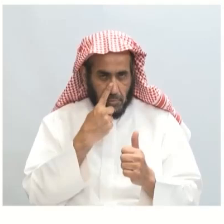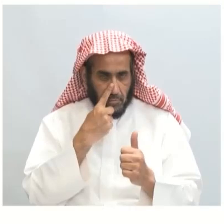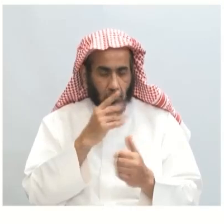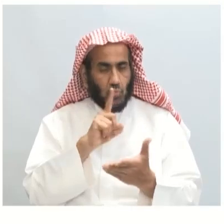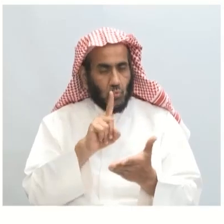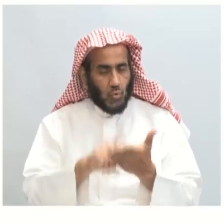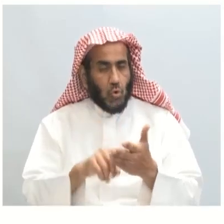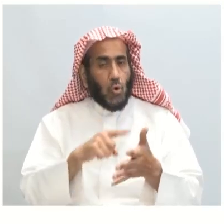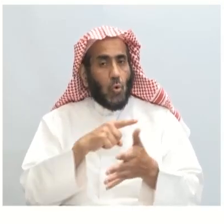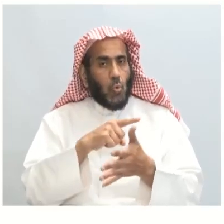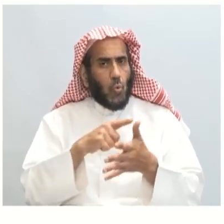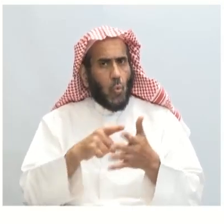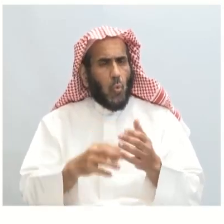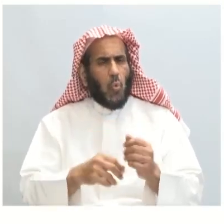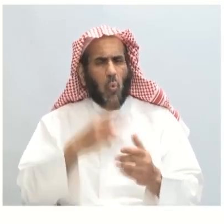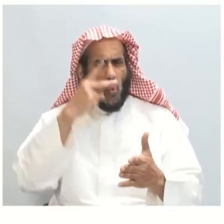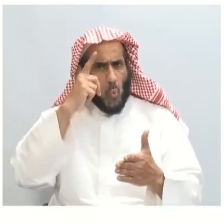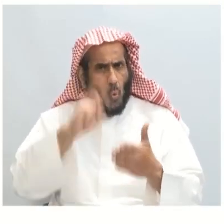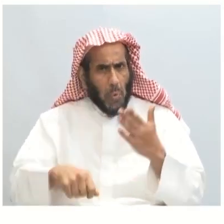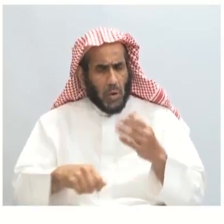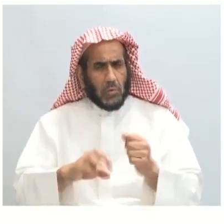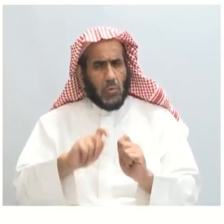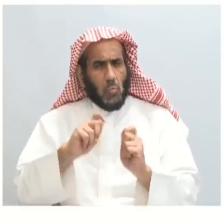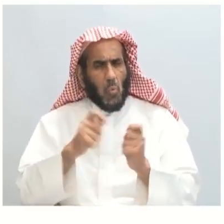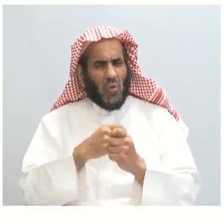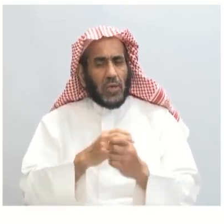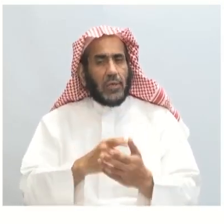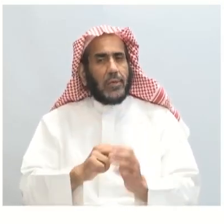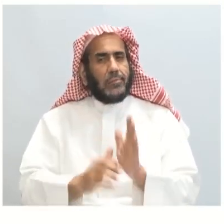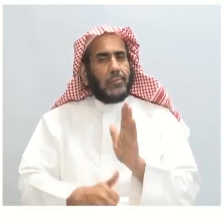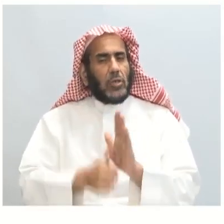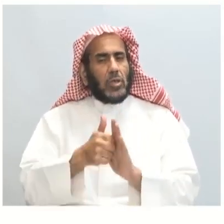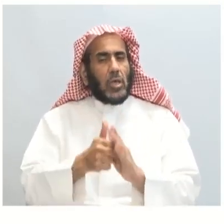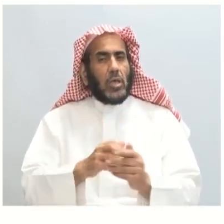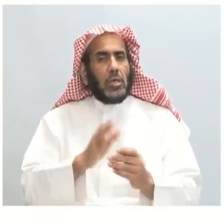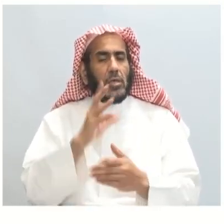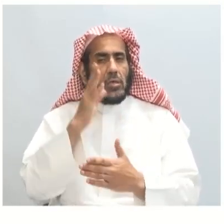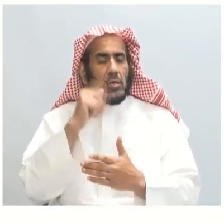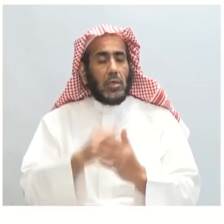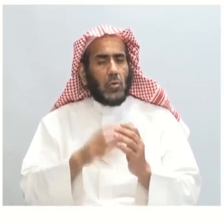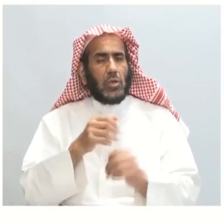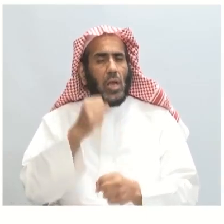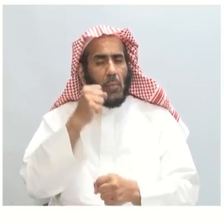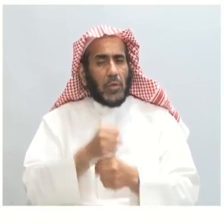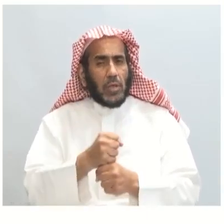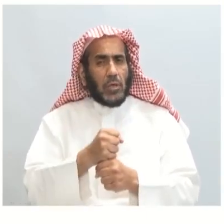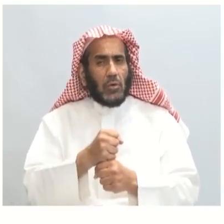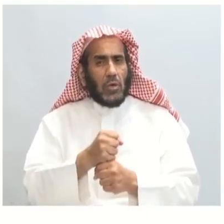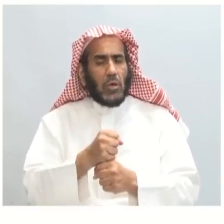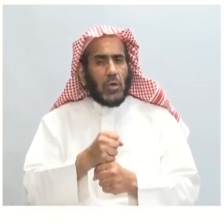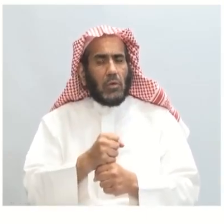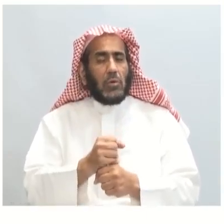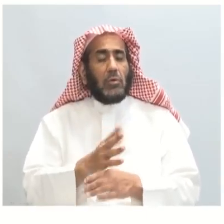ورتبت عقوبات لمخالفتها تعزيزا لسلامه المرور تعزيزا لسلامه